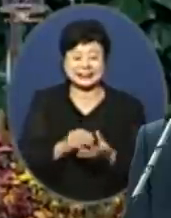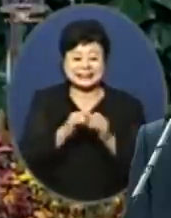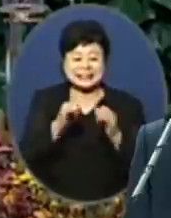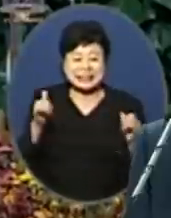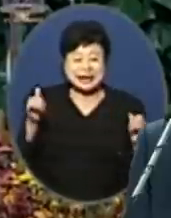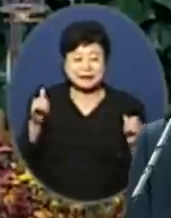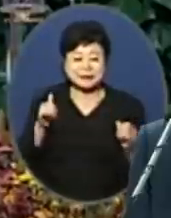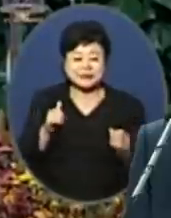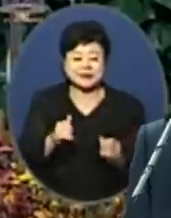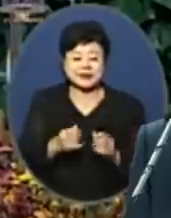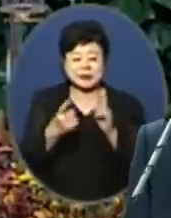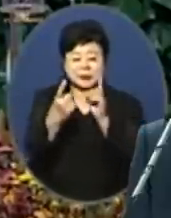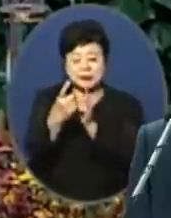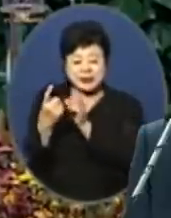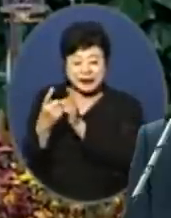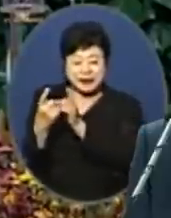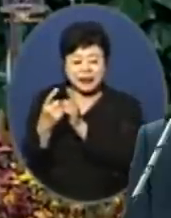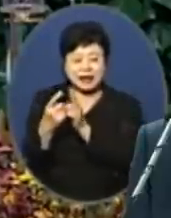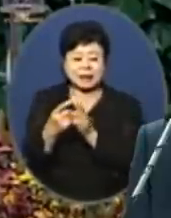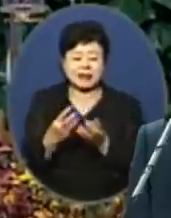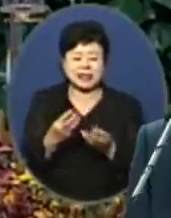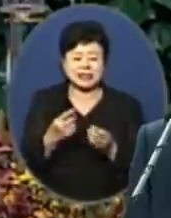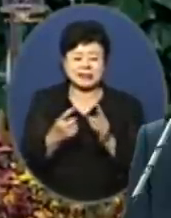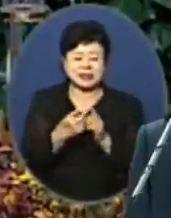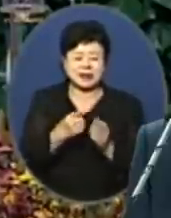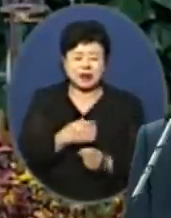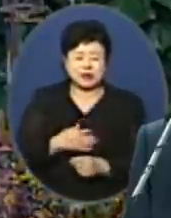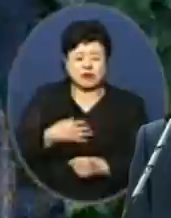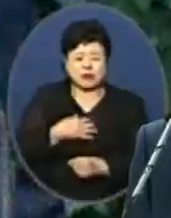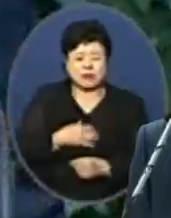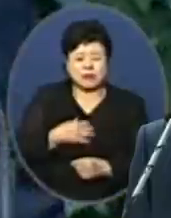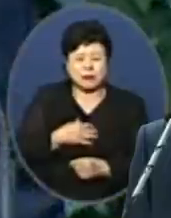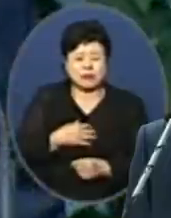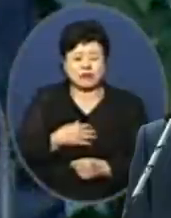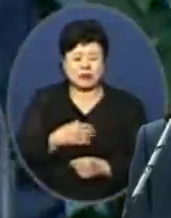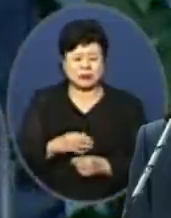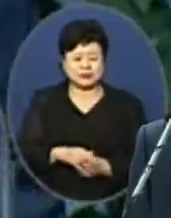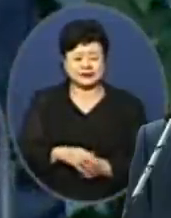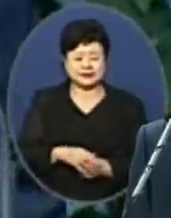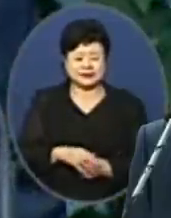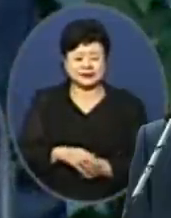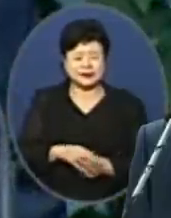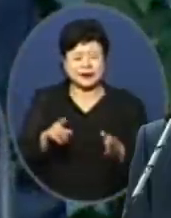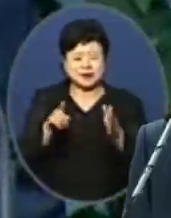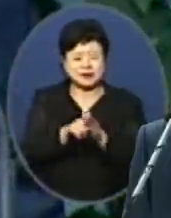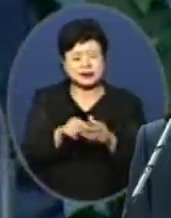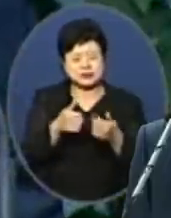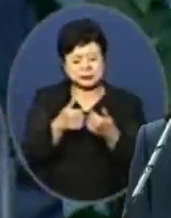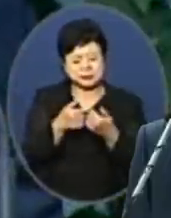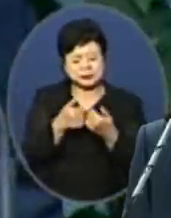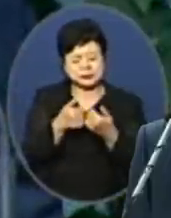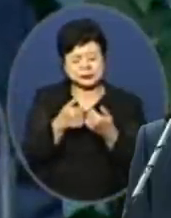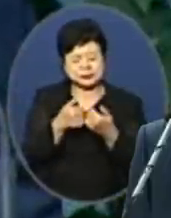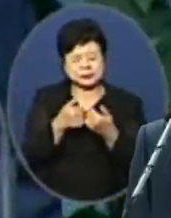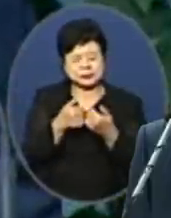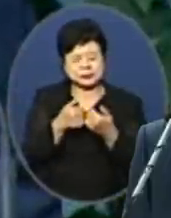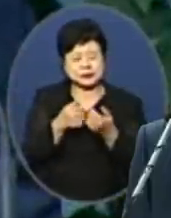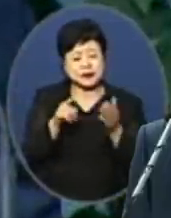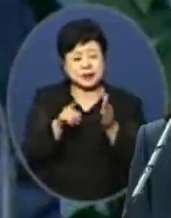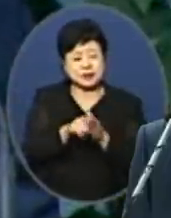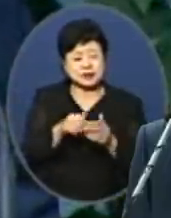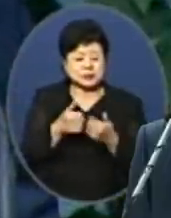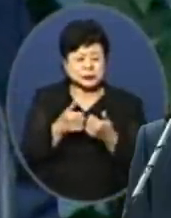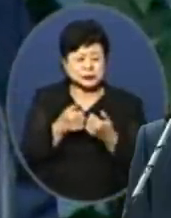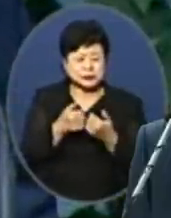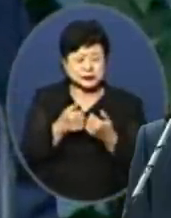사람들 많이 만나는 것 굉장히 괴롭습니다. 제가 주중간에 신앙상담을 늘 하는데